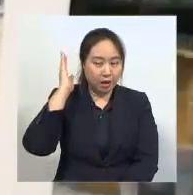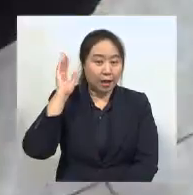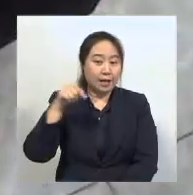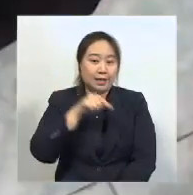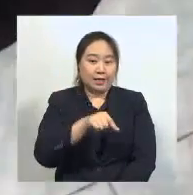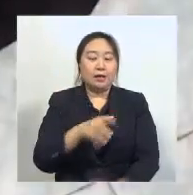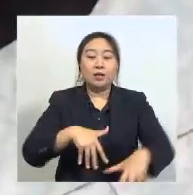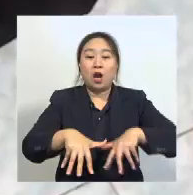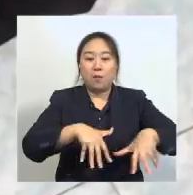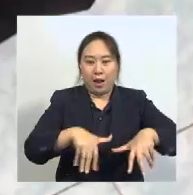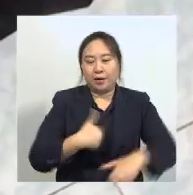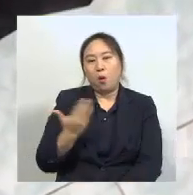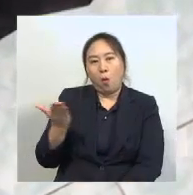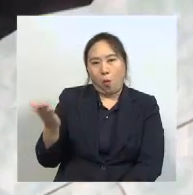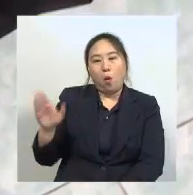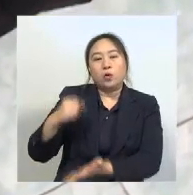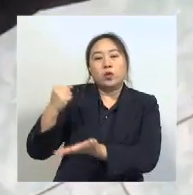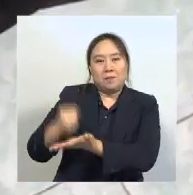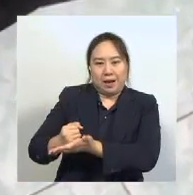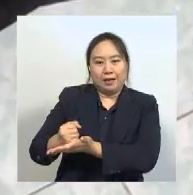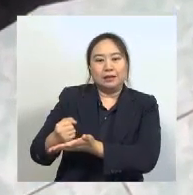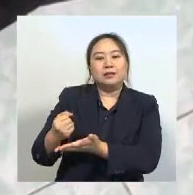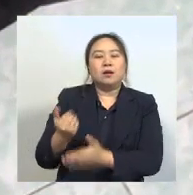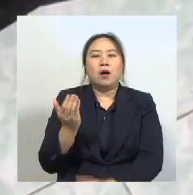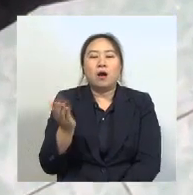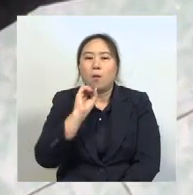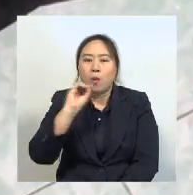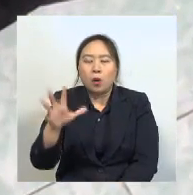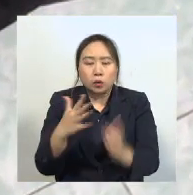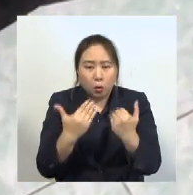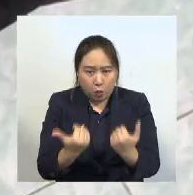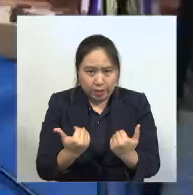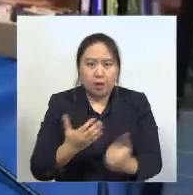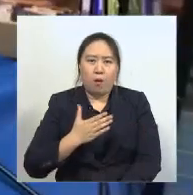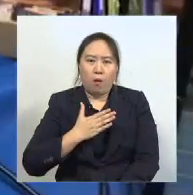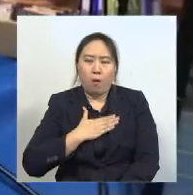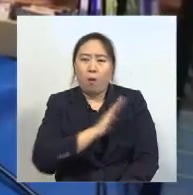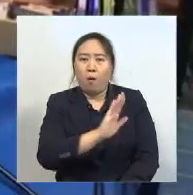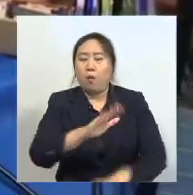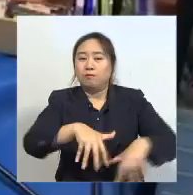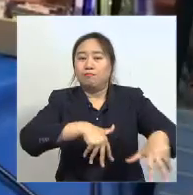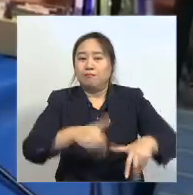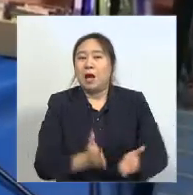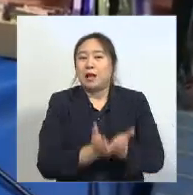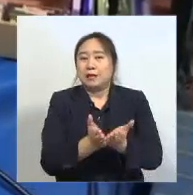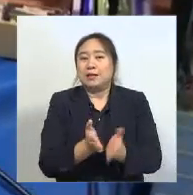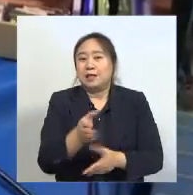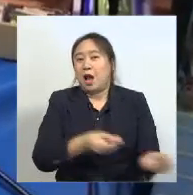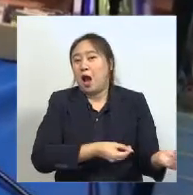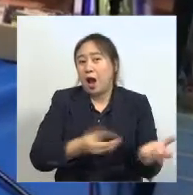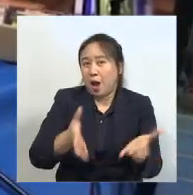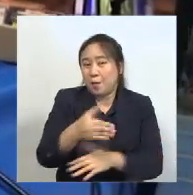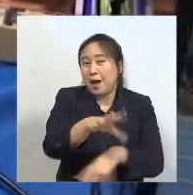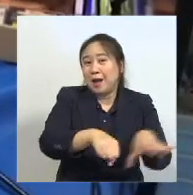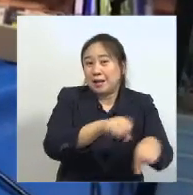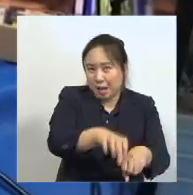ก็มาขอจดทะเบียนนะคะโดยบอกว่าสำหรับชาวประมงที่มาจดทะเบียนเนี่ยค่ะเขาบอกว่าเขาเ